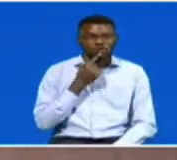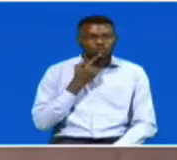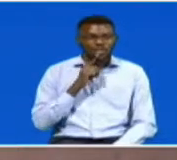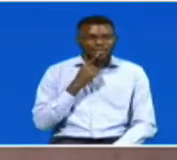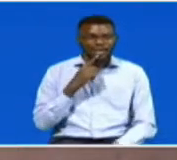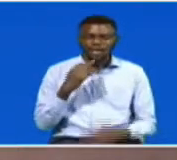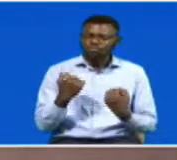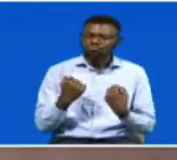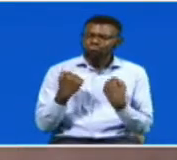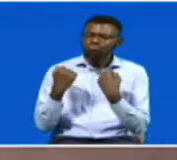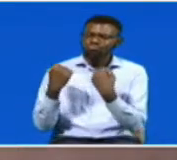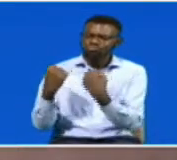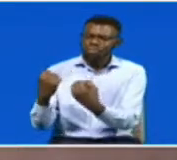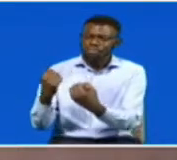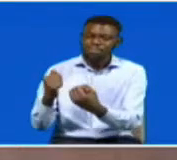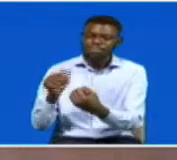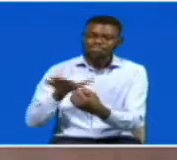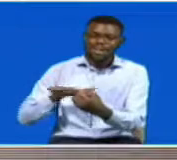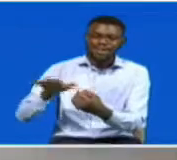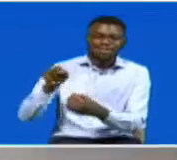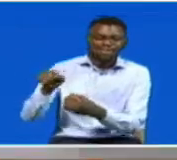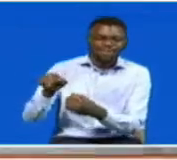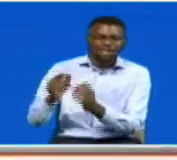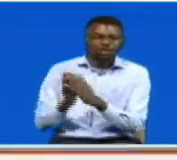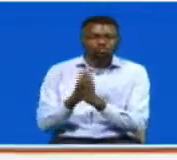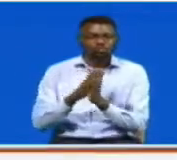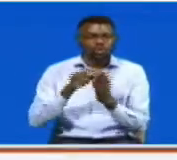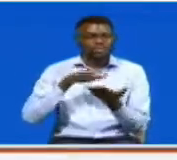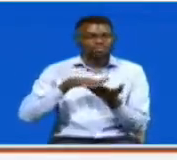eneo hilo na kutupa taswira kamili.